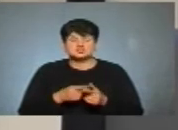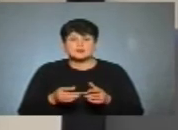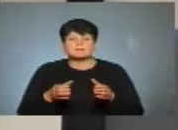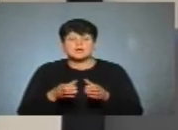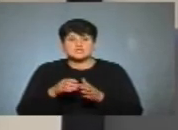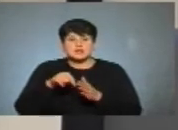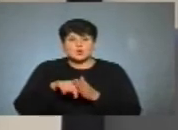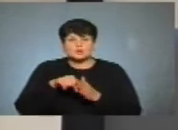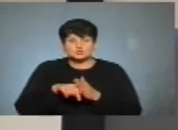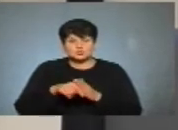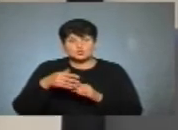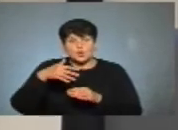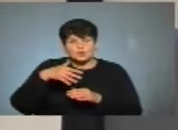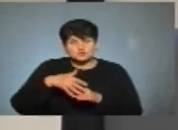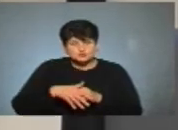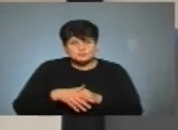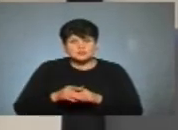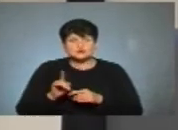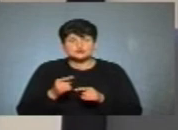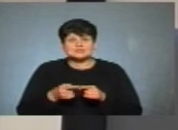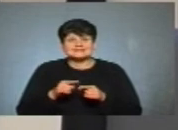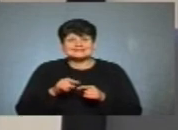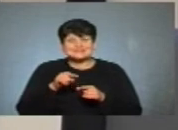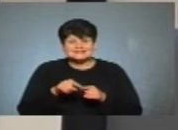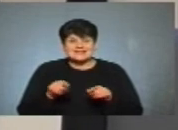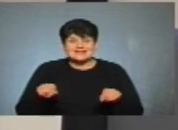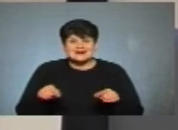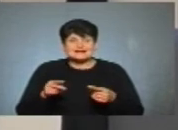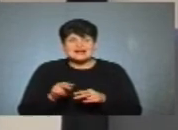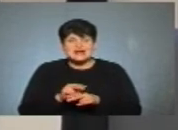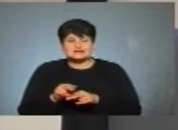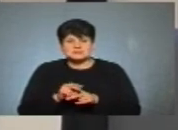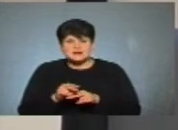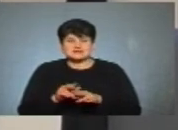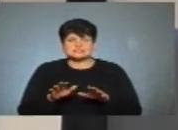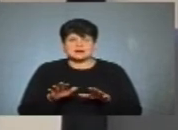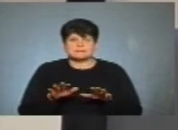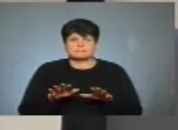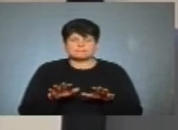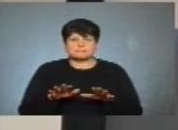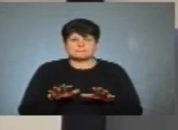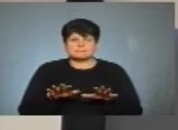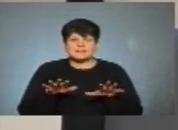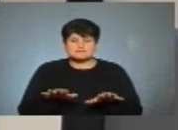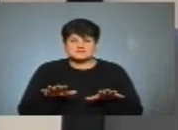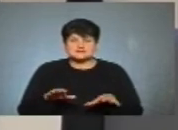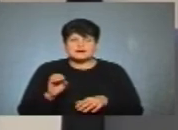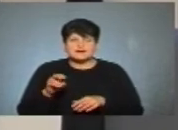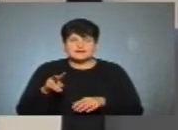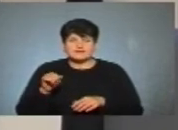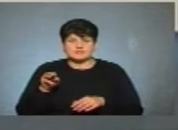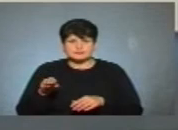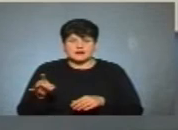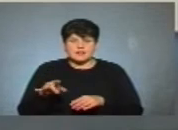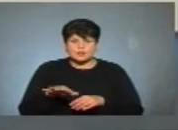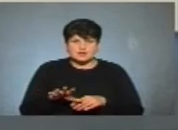осередок розуміє, що оця реанімація оцих всіх місцевих псевдоеліт, регіоналів саме,